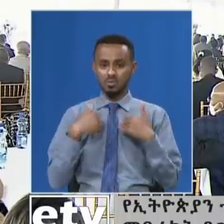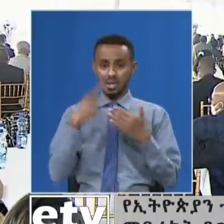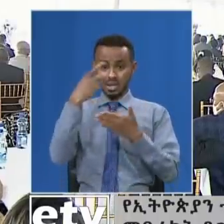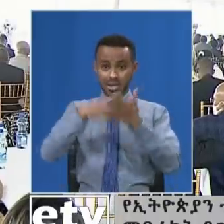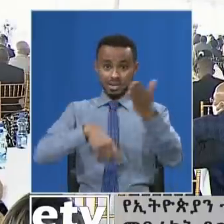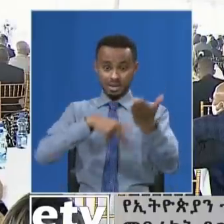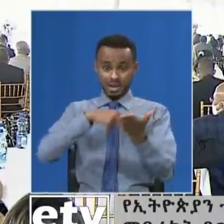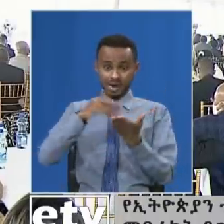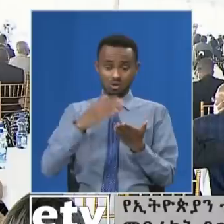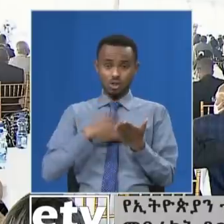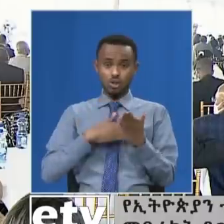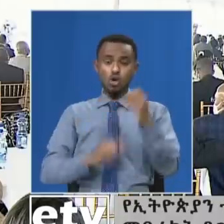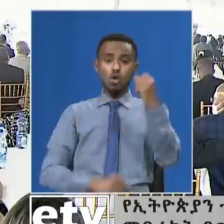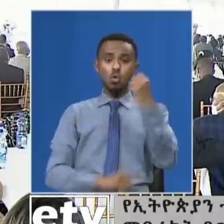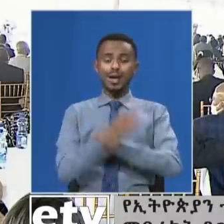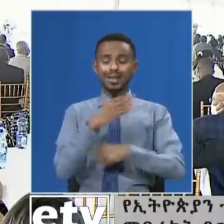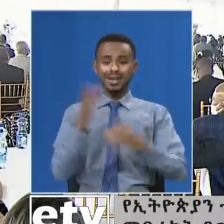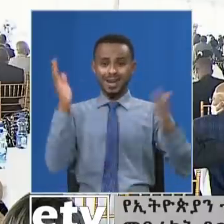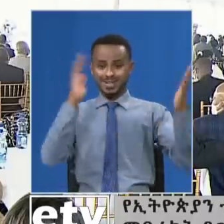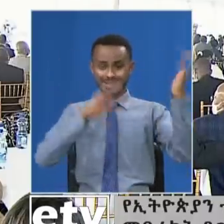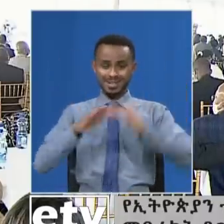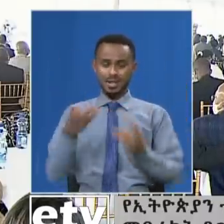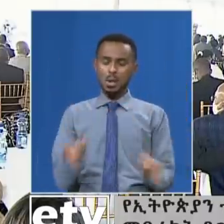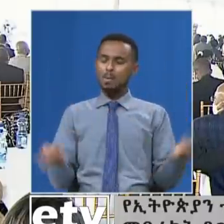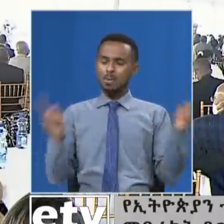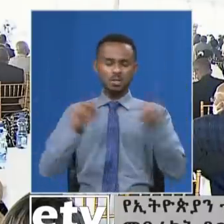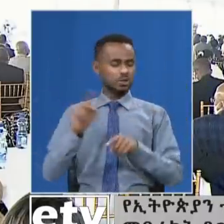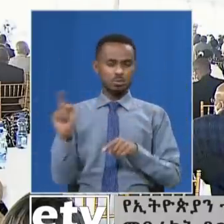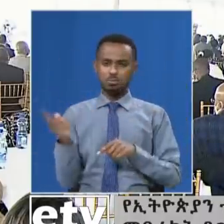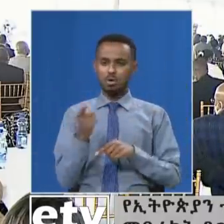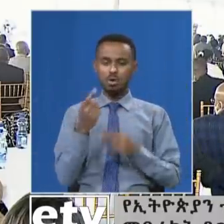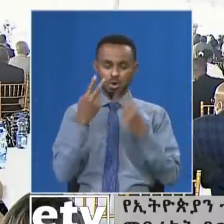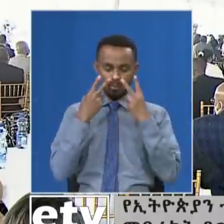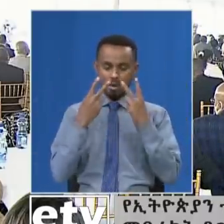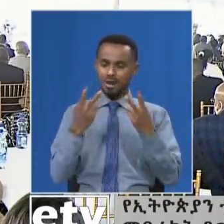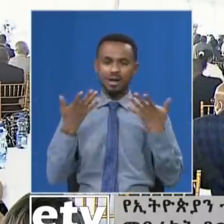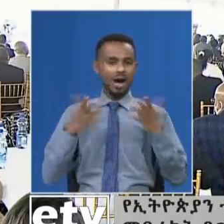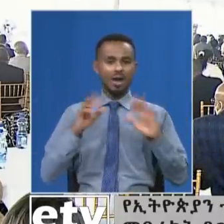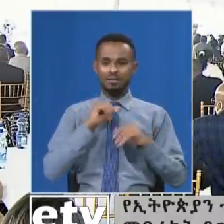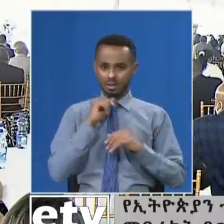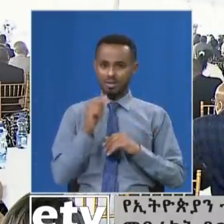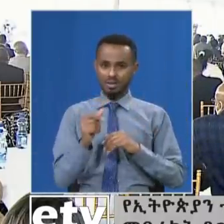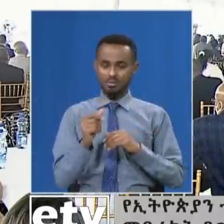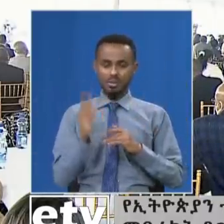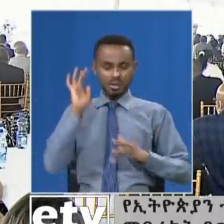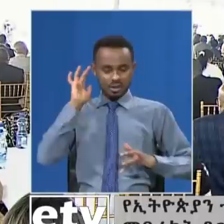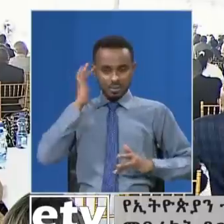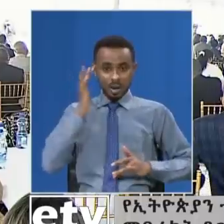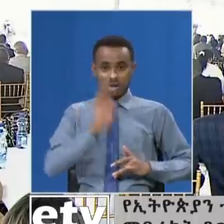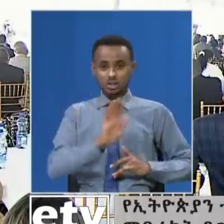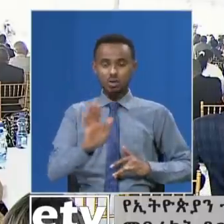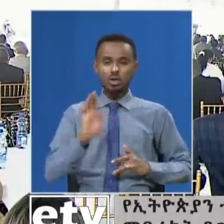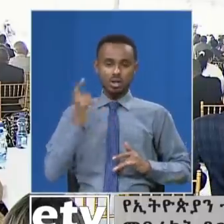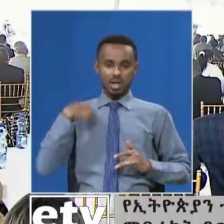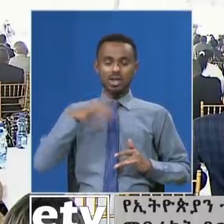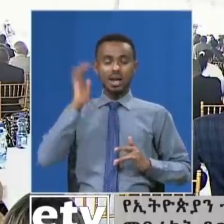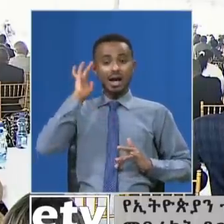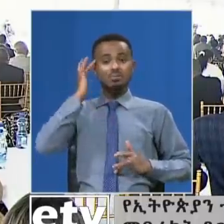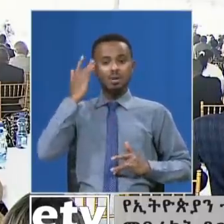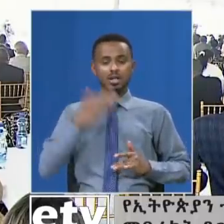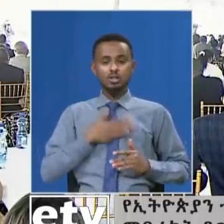የግብር ከፋዮቻችንን ጉዳትና ችግር መቼም ቢሆን ማየት አንፈልግም። ህመማቸው